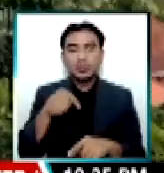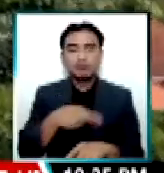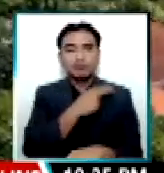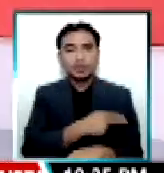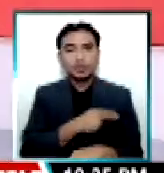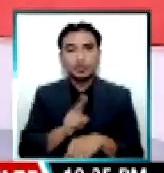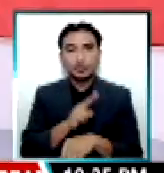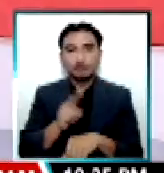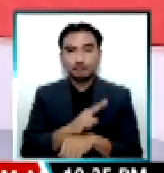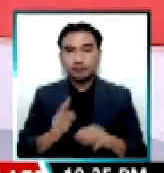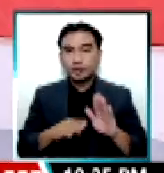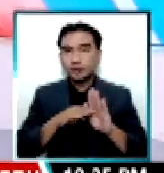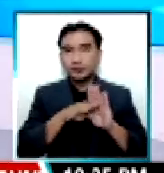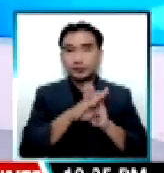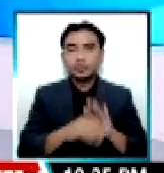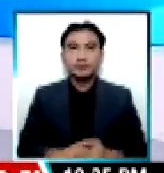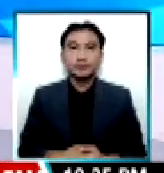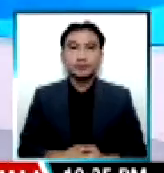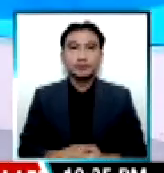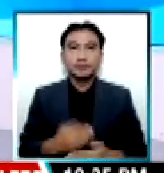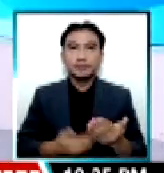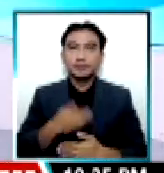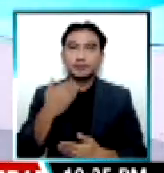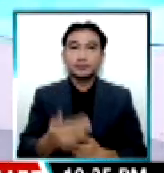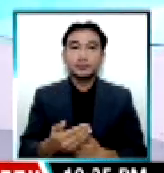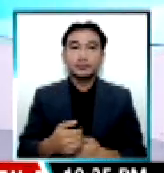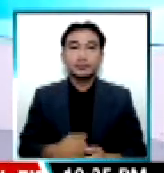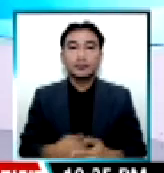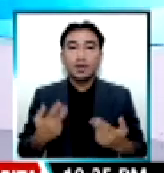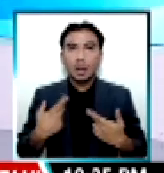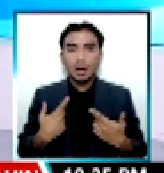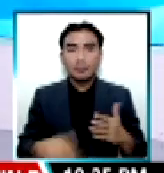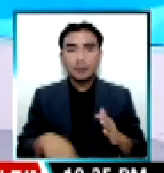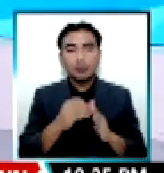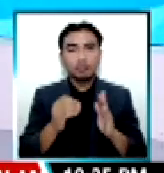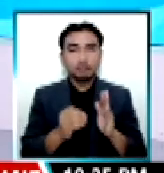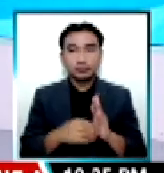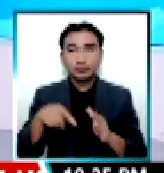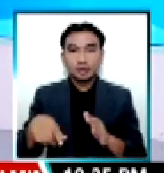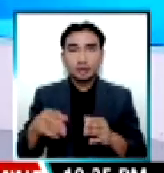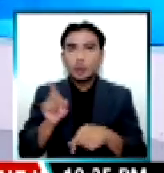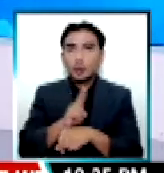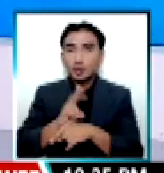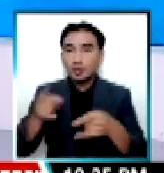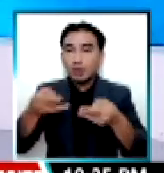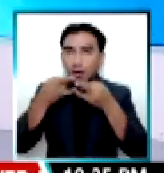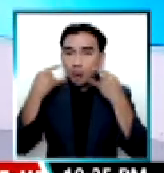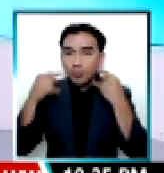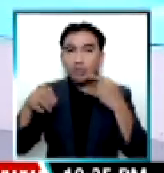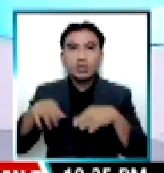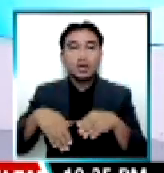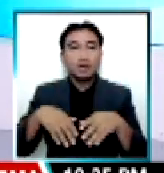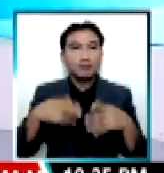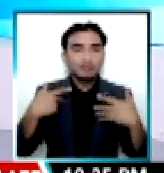News. Ganap ng ordinansa ang optional na pagsusuot ng face mask sa well-ventilated at open spaces sa